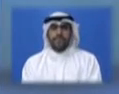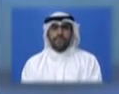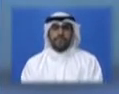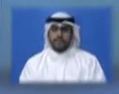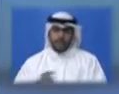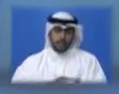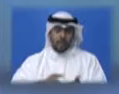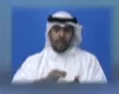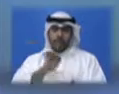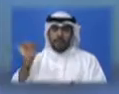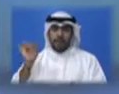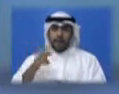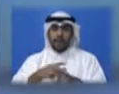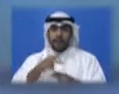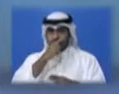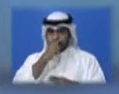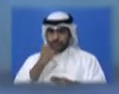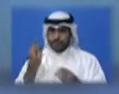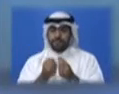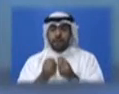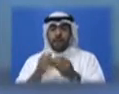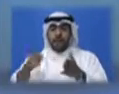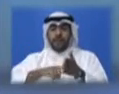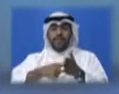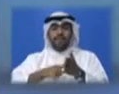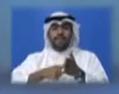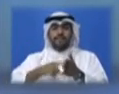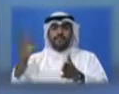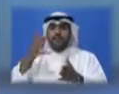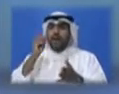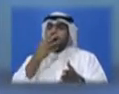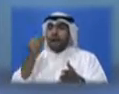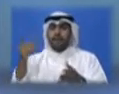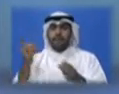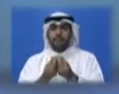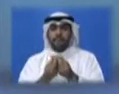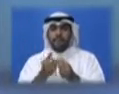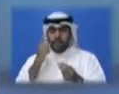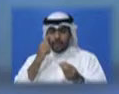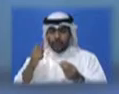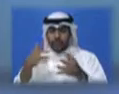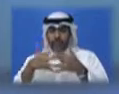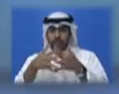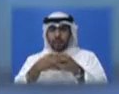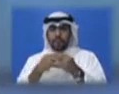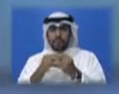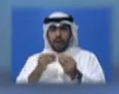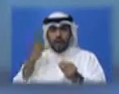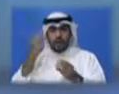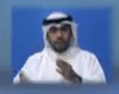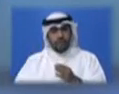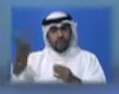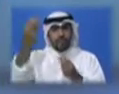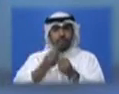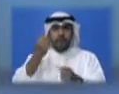وقع معهد الكويت للأبحاث العلمية والهيئة العامة للتعليم التطبيقي والتدريب اتفاقية تعاون تهدف إلى الارتقاء بمجالات